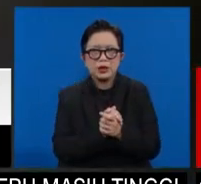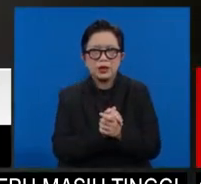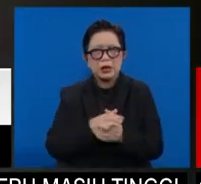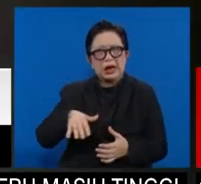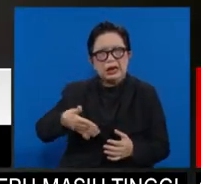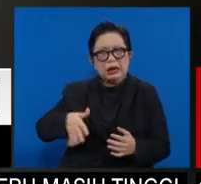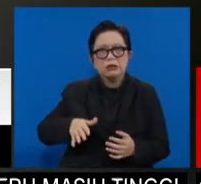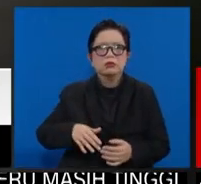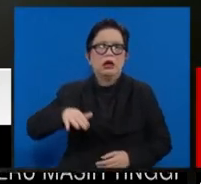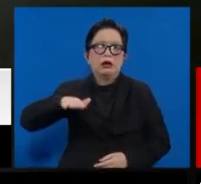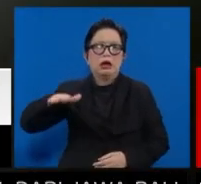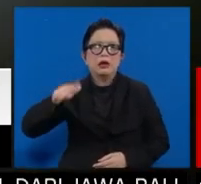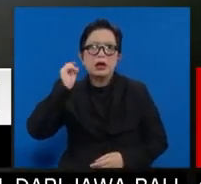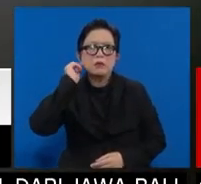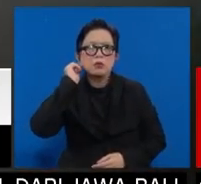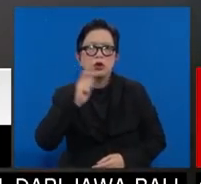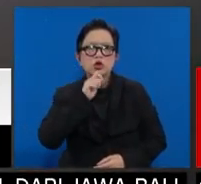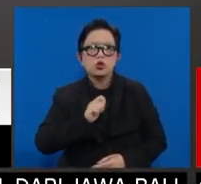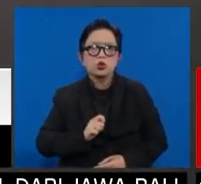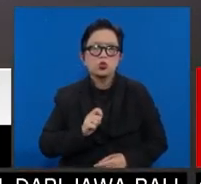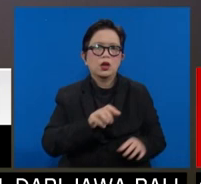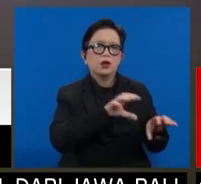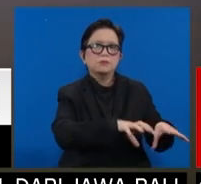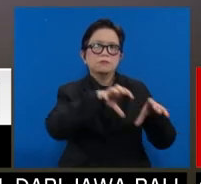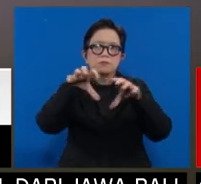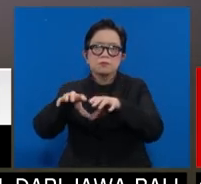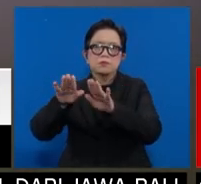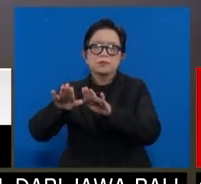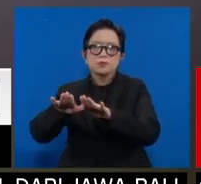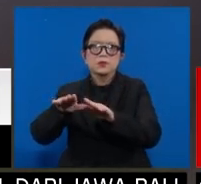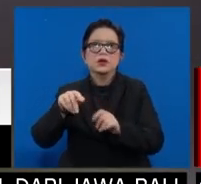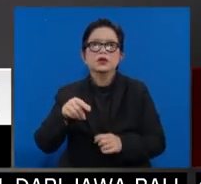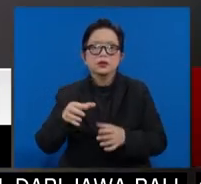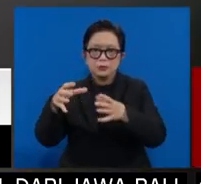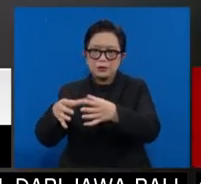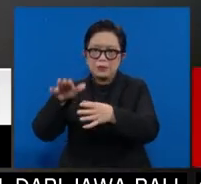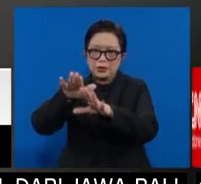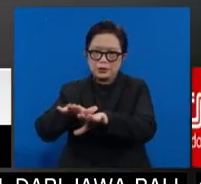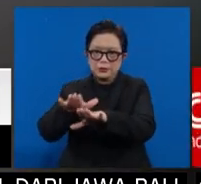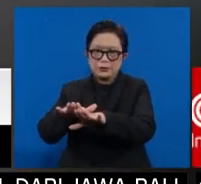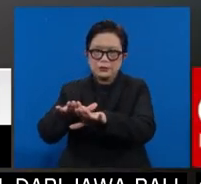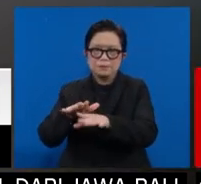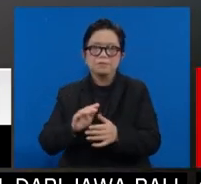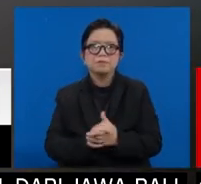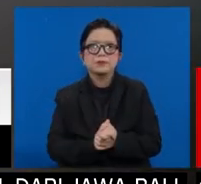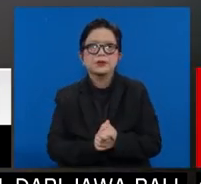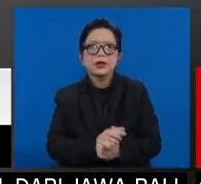serta perempuan dievakuasi ke titik kumpul yang sudah disiapkan oleh petugas BPBD Kabupaten Lumajang.